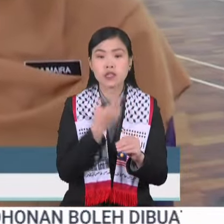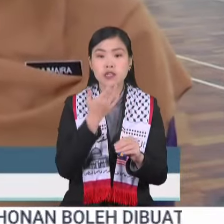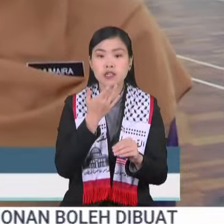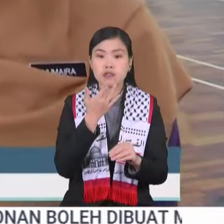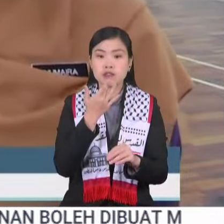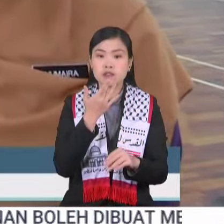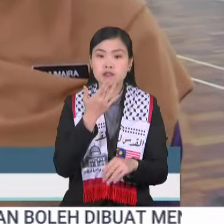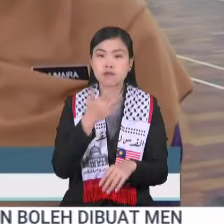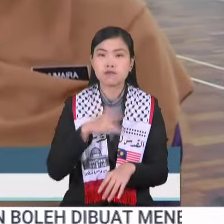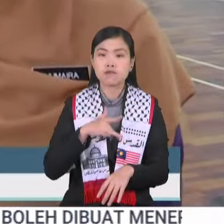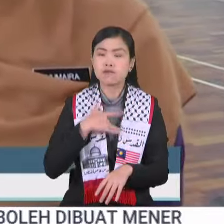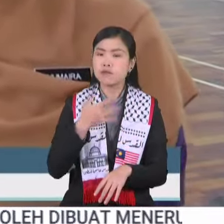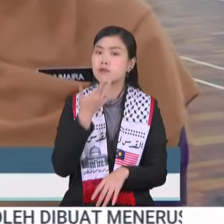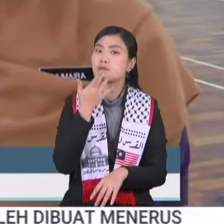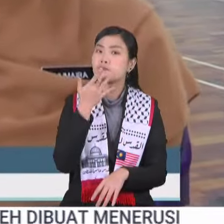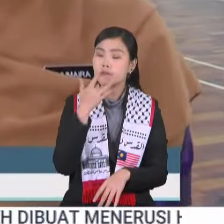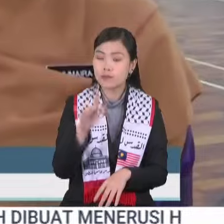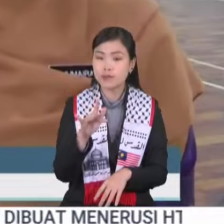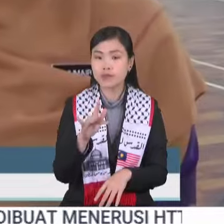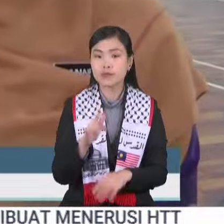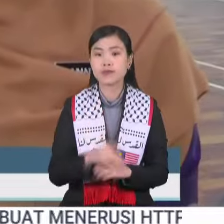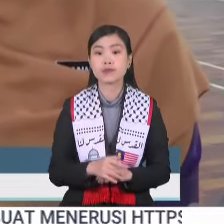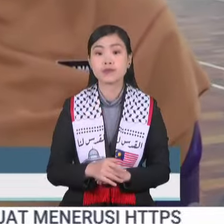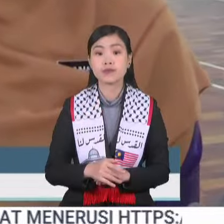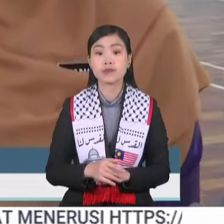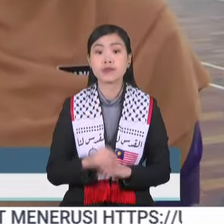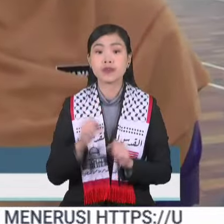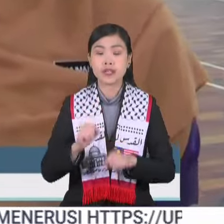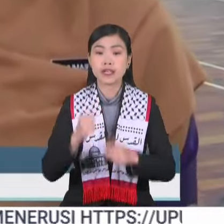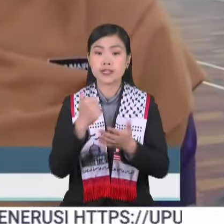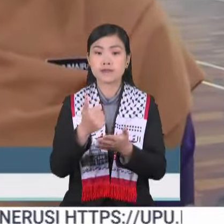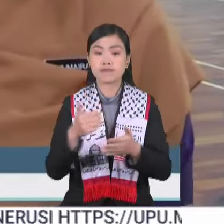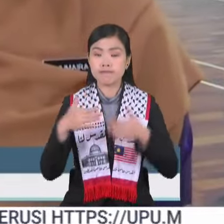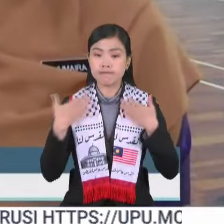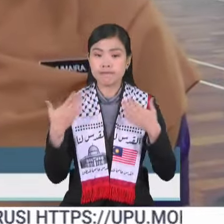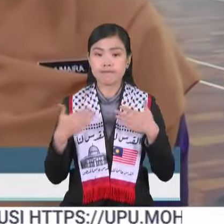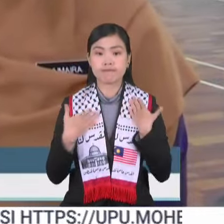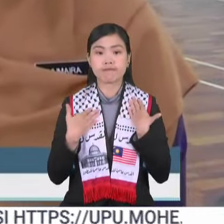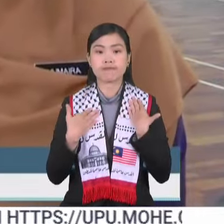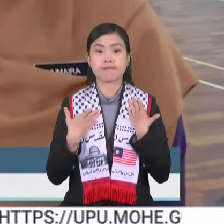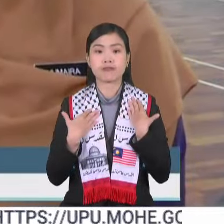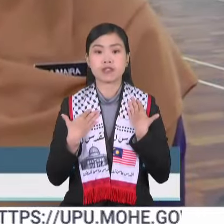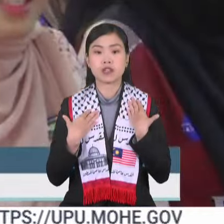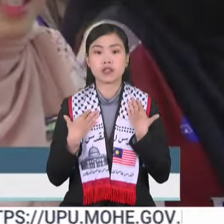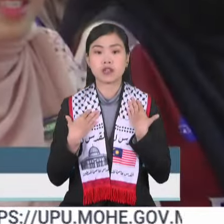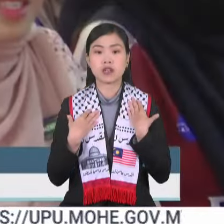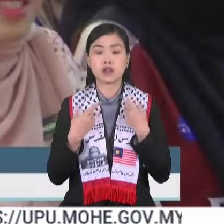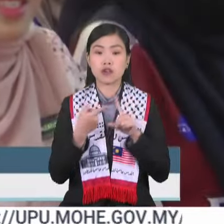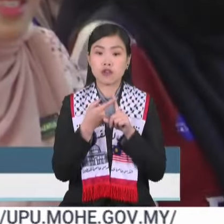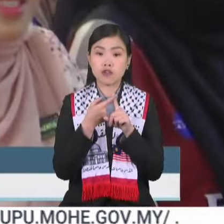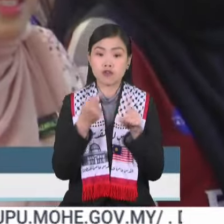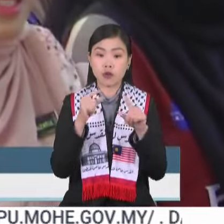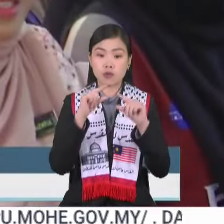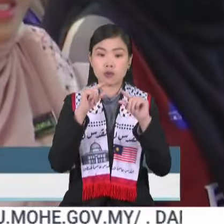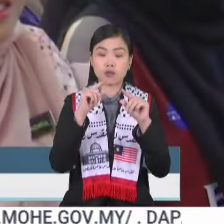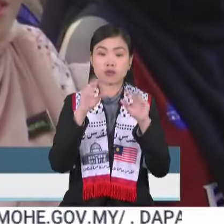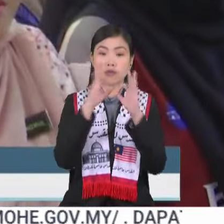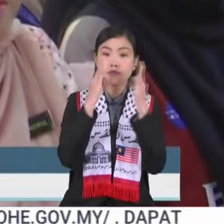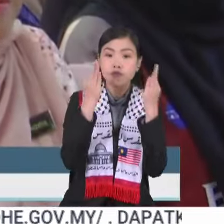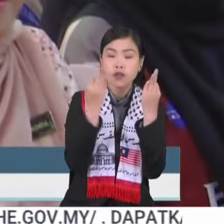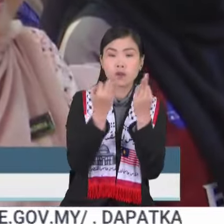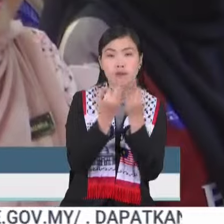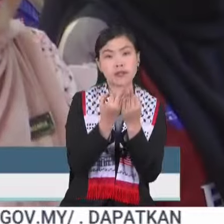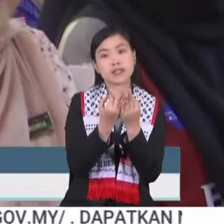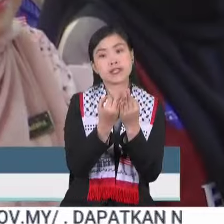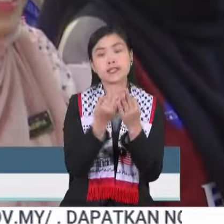bersyukur inia D sedikit sebanyak menggembirakan kami yang datang daripada bukan keluarga yang daripada yang